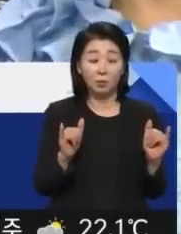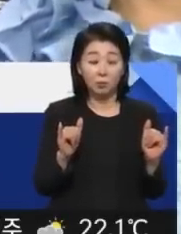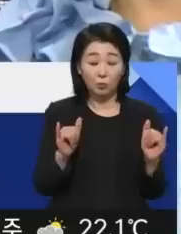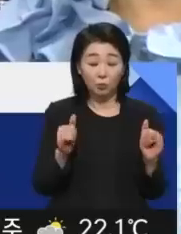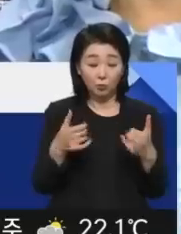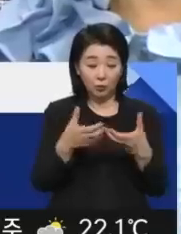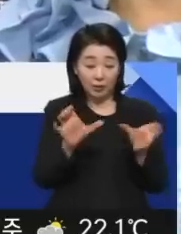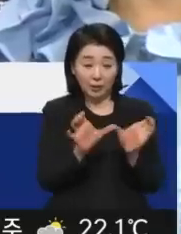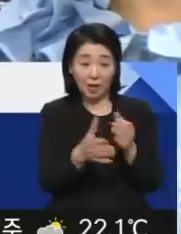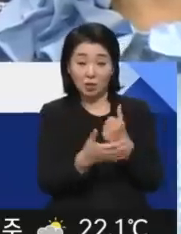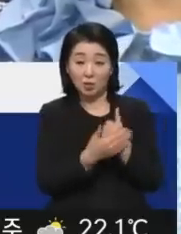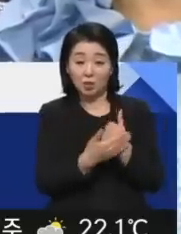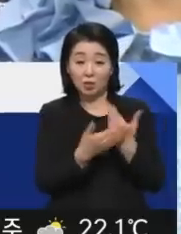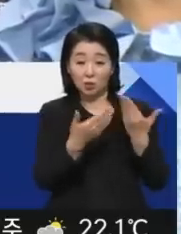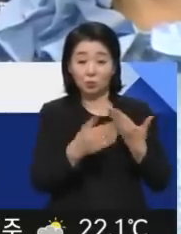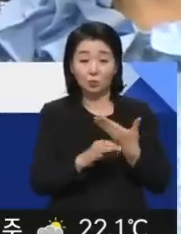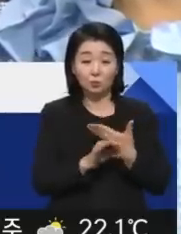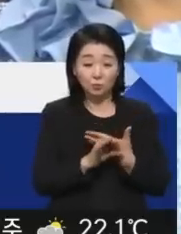지지해 주시면